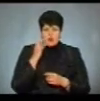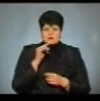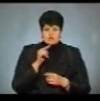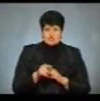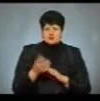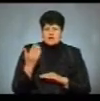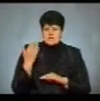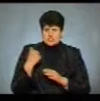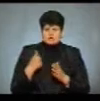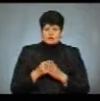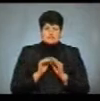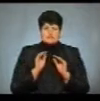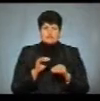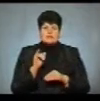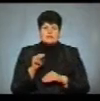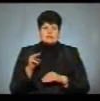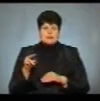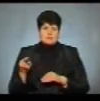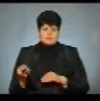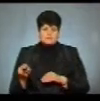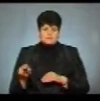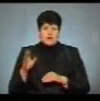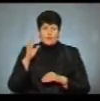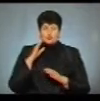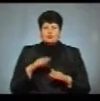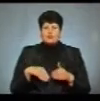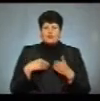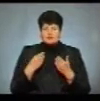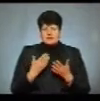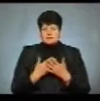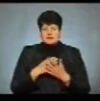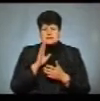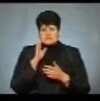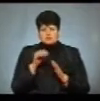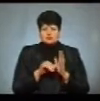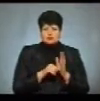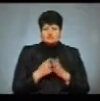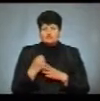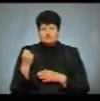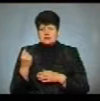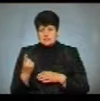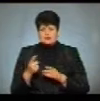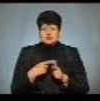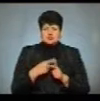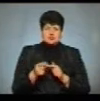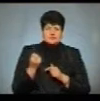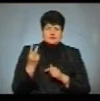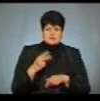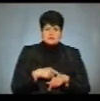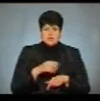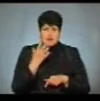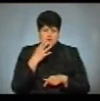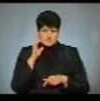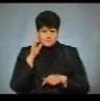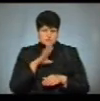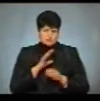до встановлення ІТП воду як подавали, наприклад, зранку з 6 до 11 чи до 12, текла вода гаряча, все було